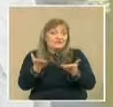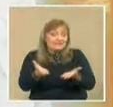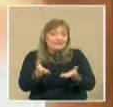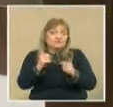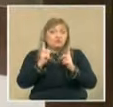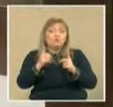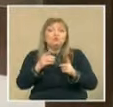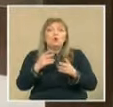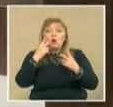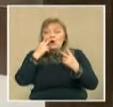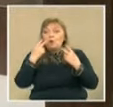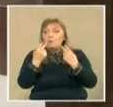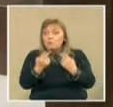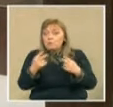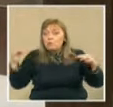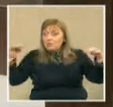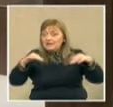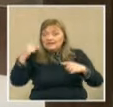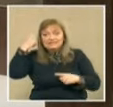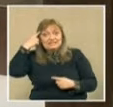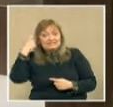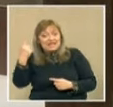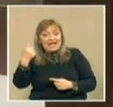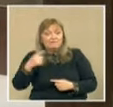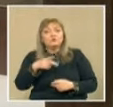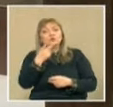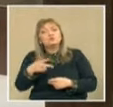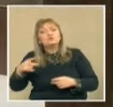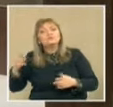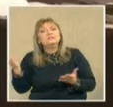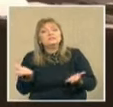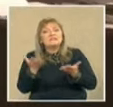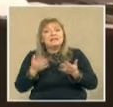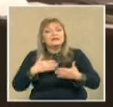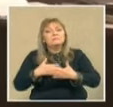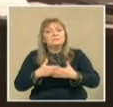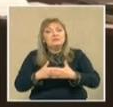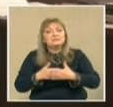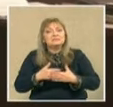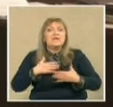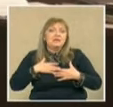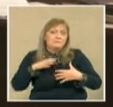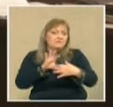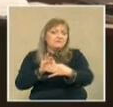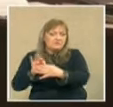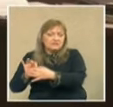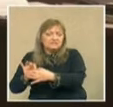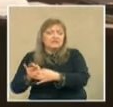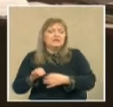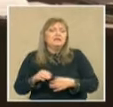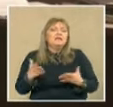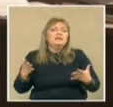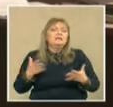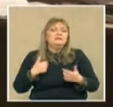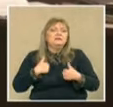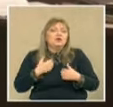знае. С другите също останахме близки с повечето, поддържаме връзка и сами така